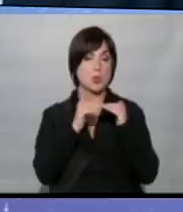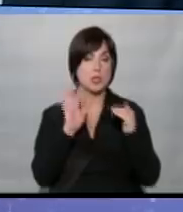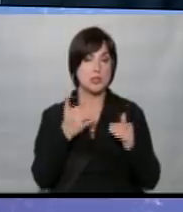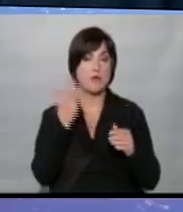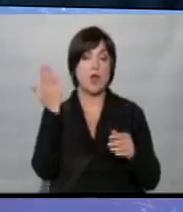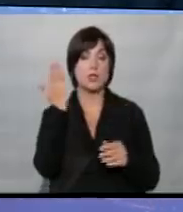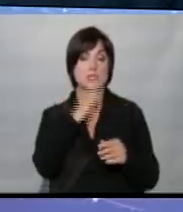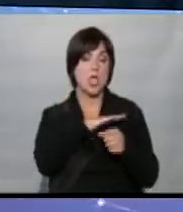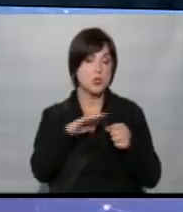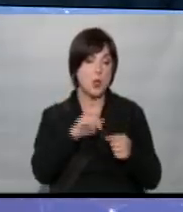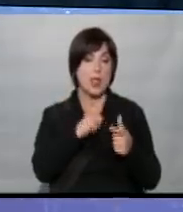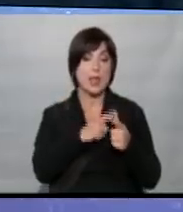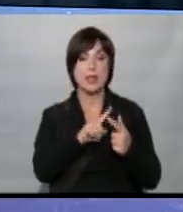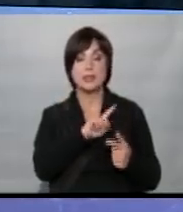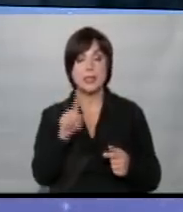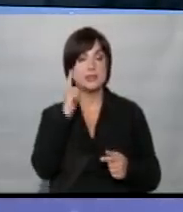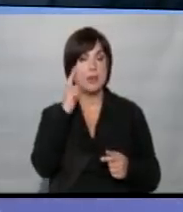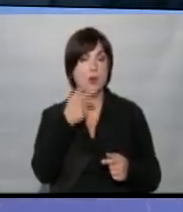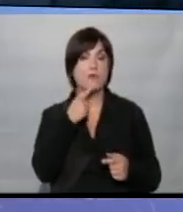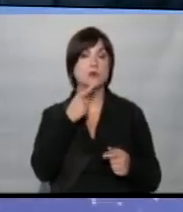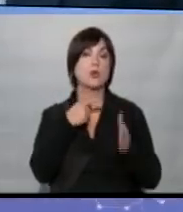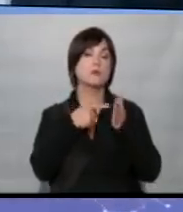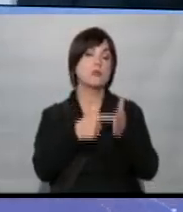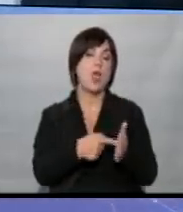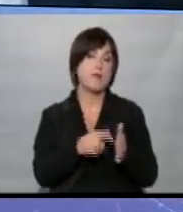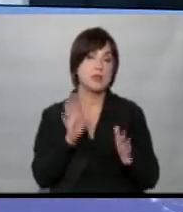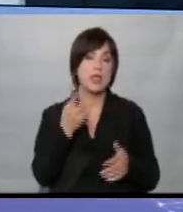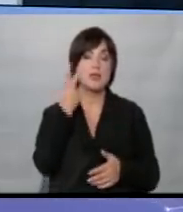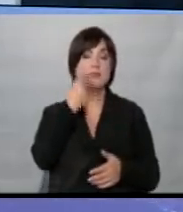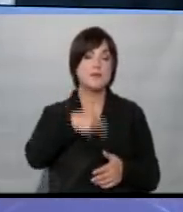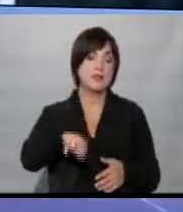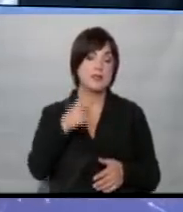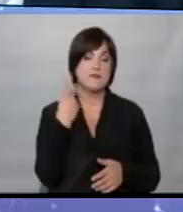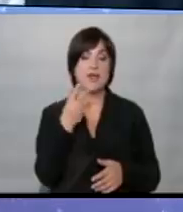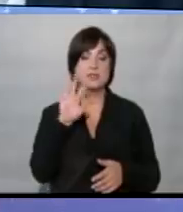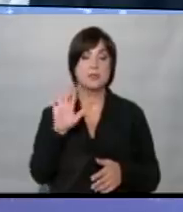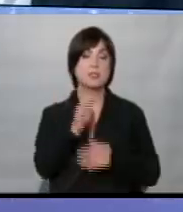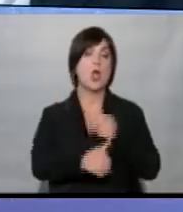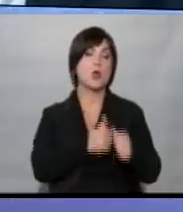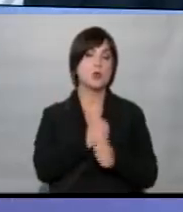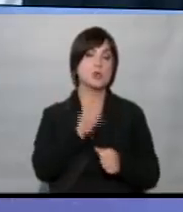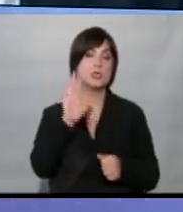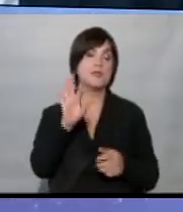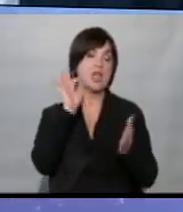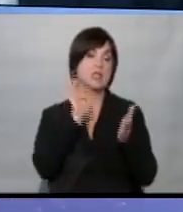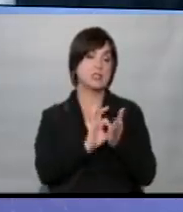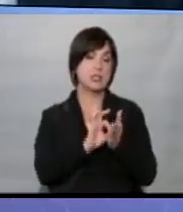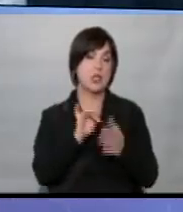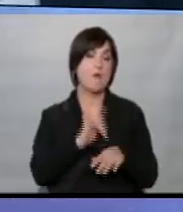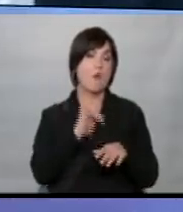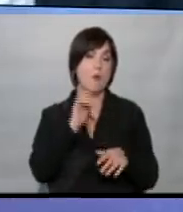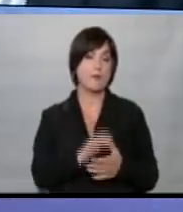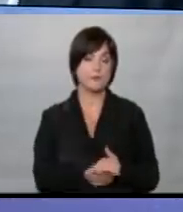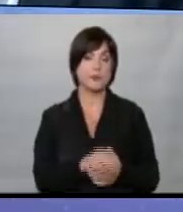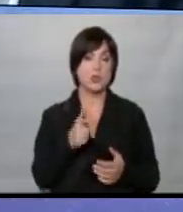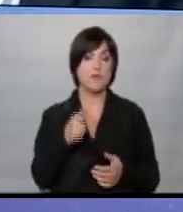ќе се исполни или не, не знаеме, но она што тие го презентираат велат некоја 2025 година, тоа се нивните стратешки цели во моментов.